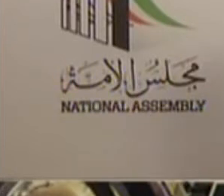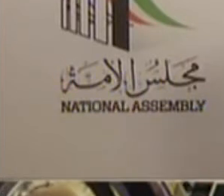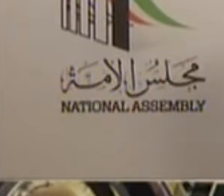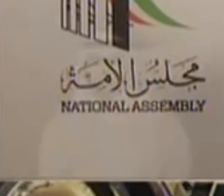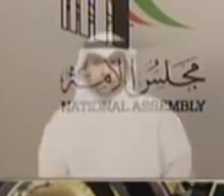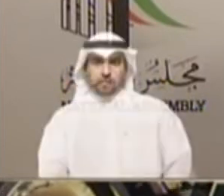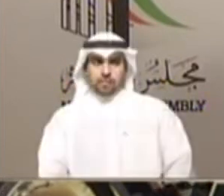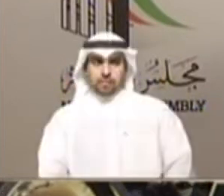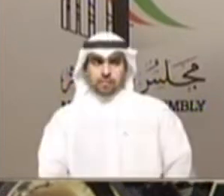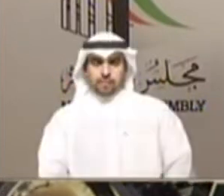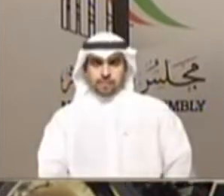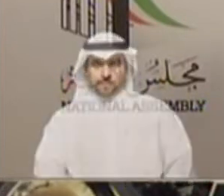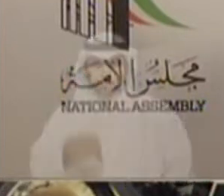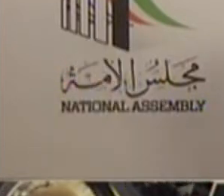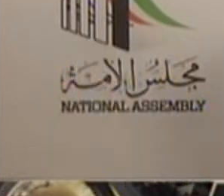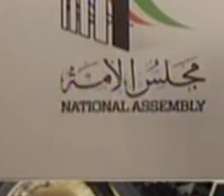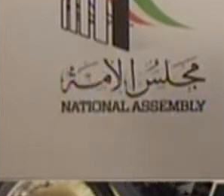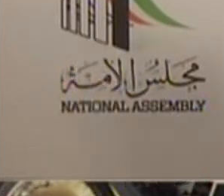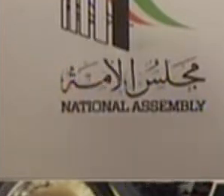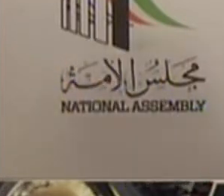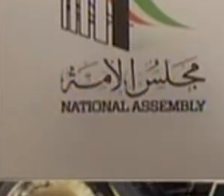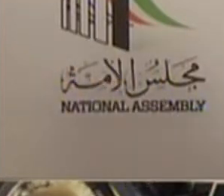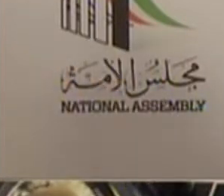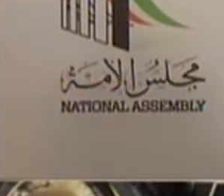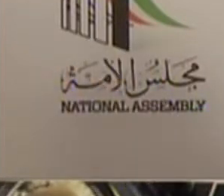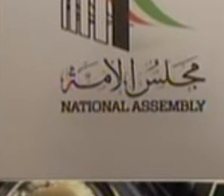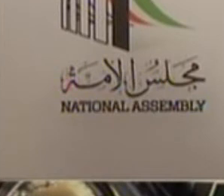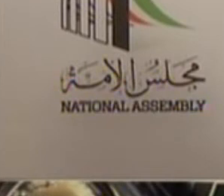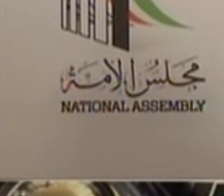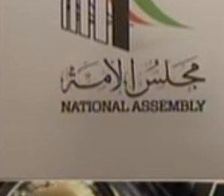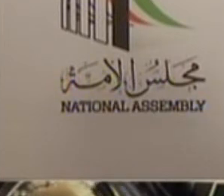عليه عشرات من السنين، هو كان مرسوم رقم 1 لسنة